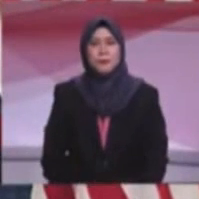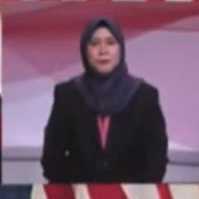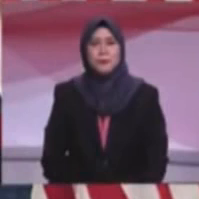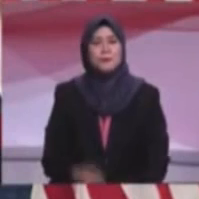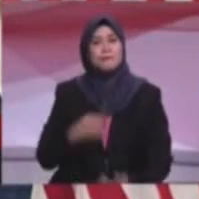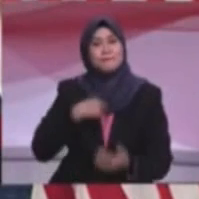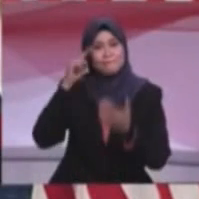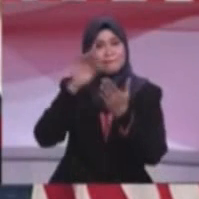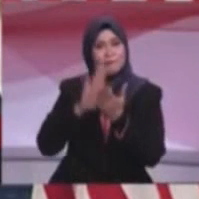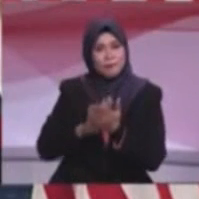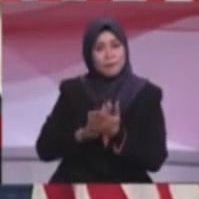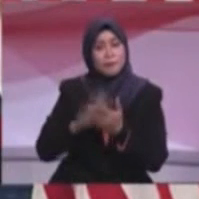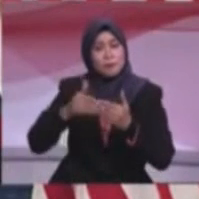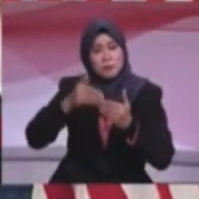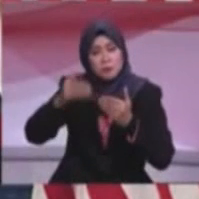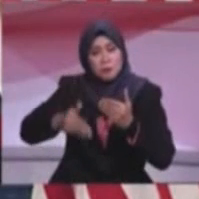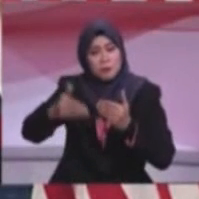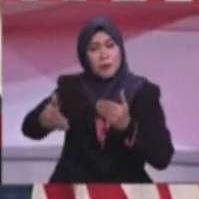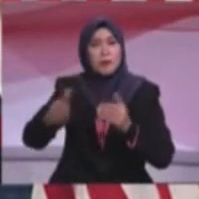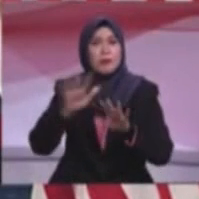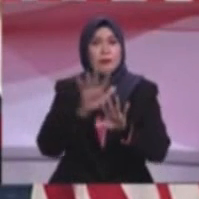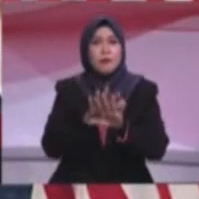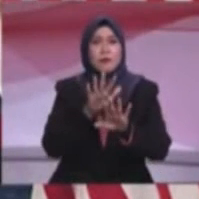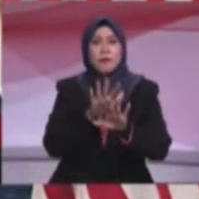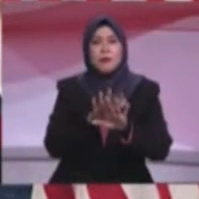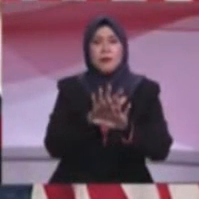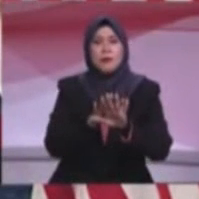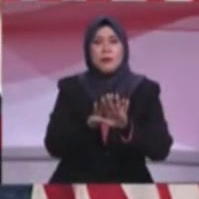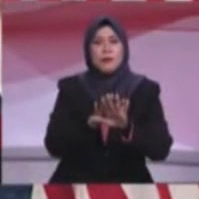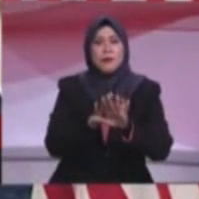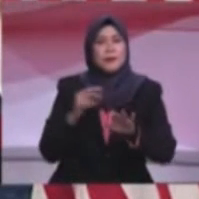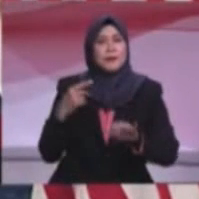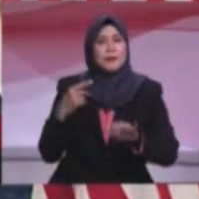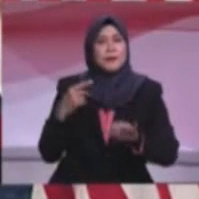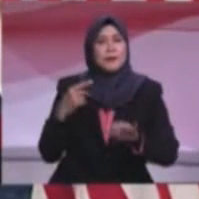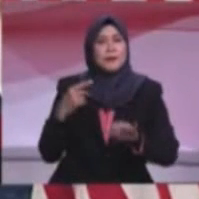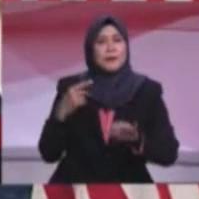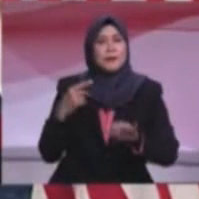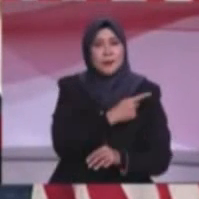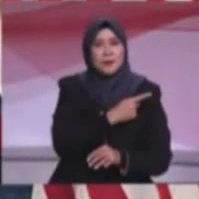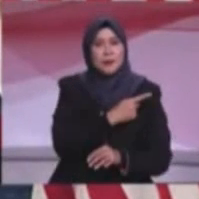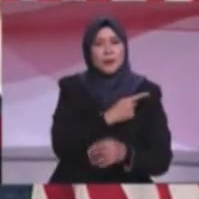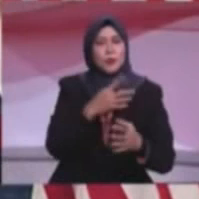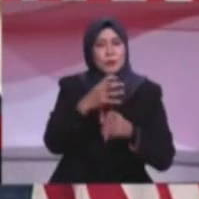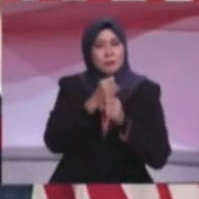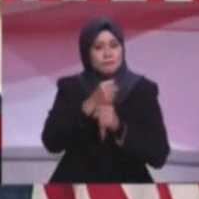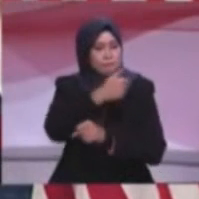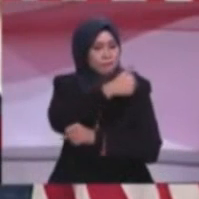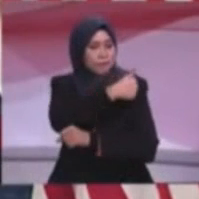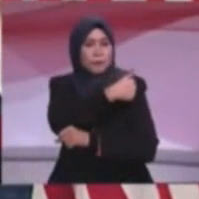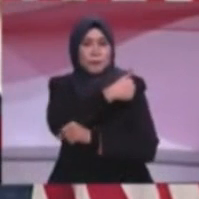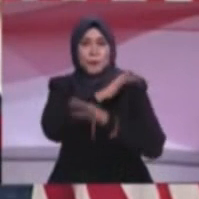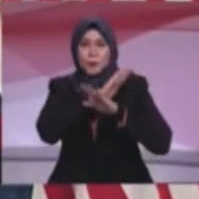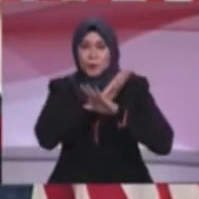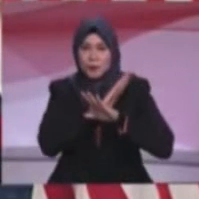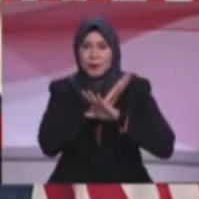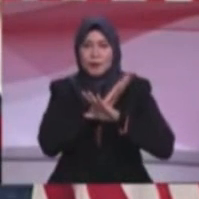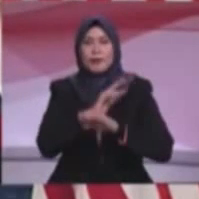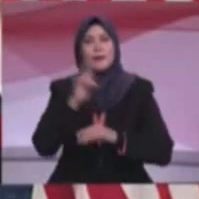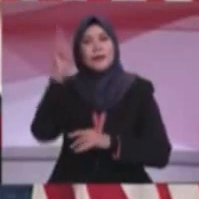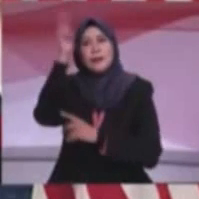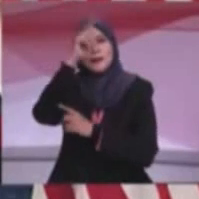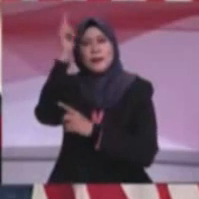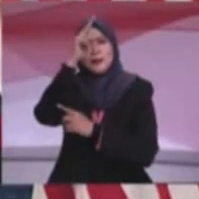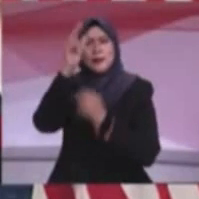sedikit masih lagi apabila sudah ramai antara kita telah mengambil vaksin kerajaan Sri untuk